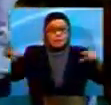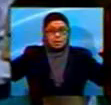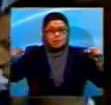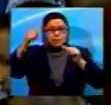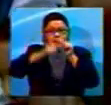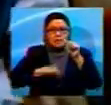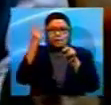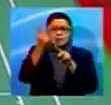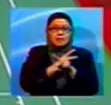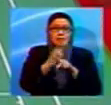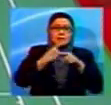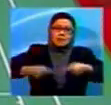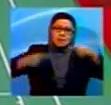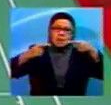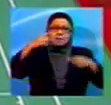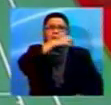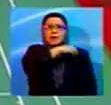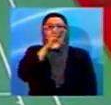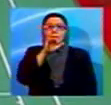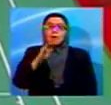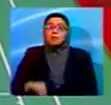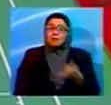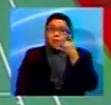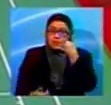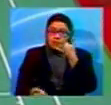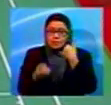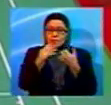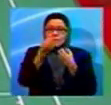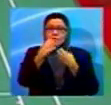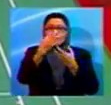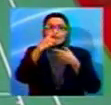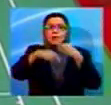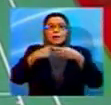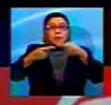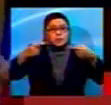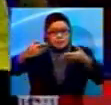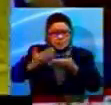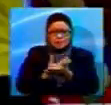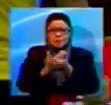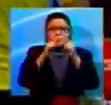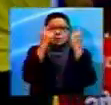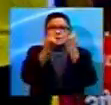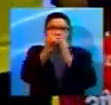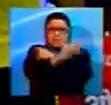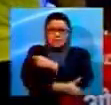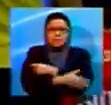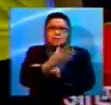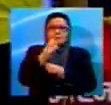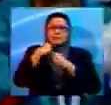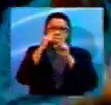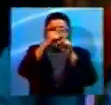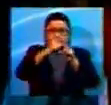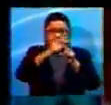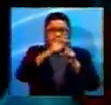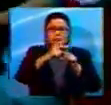perlawanan pegawai Bam akan menghubungi beliau untuk mengemaskini keputusan terkini pasukan negara dat ser rosmah juga menyampaikan kata-kata Semangat